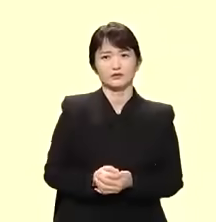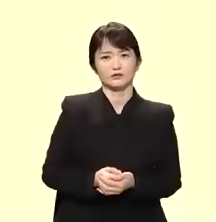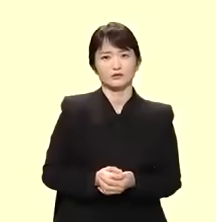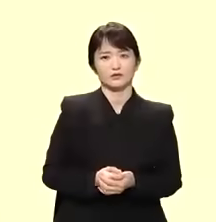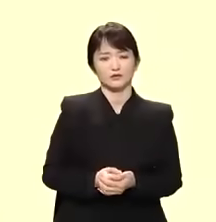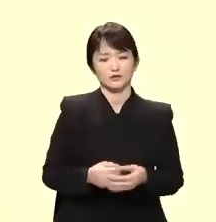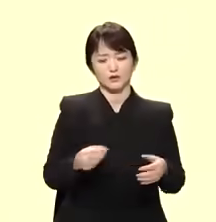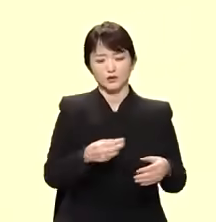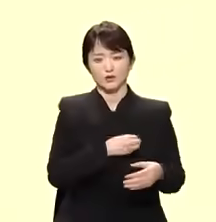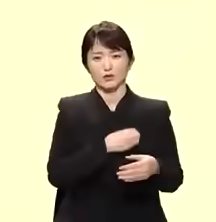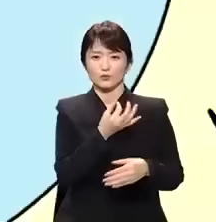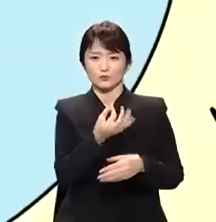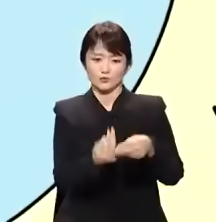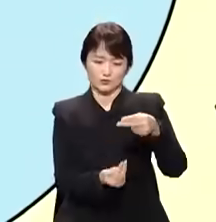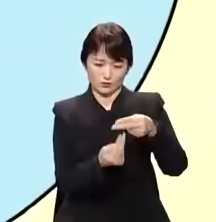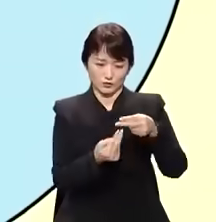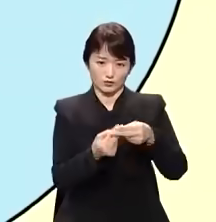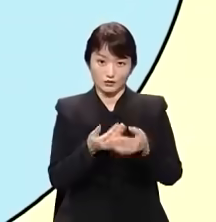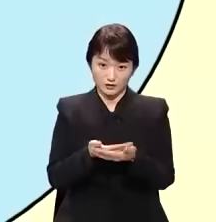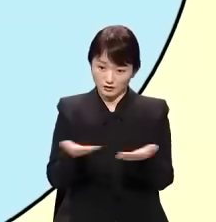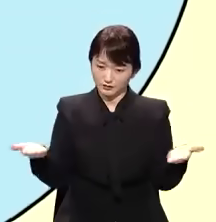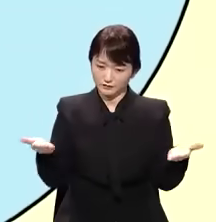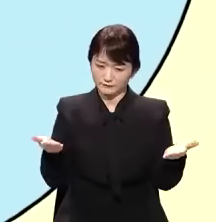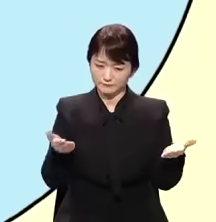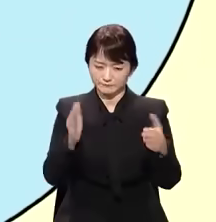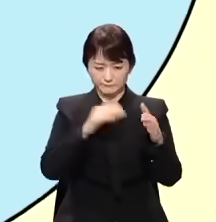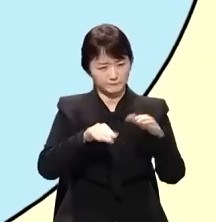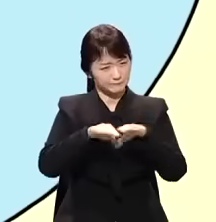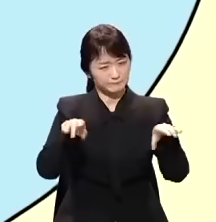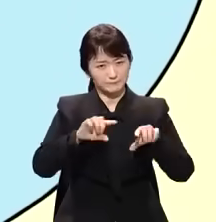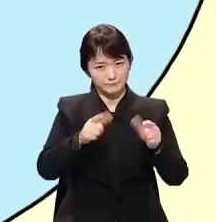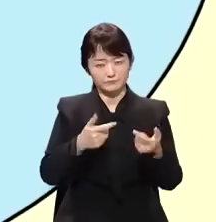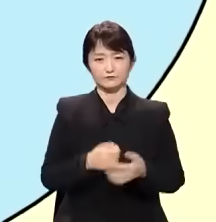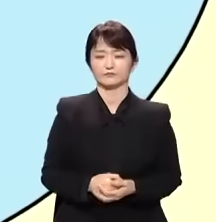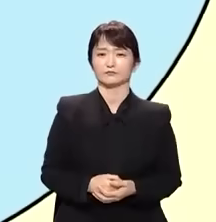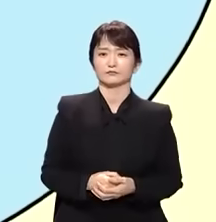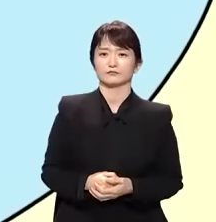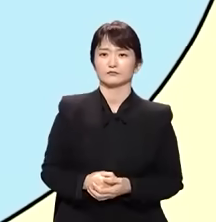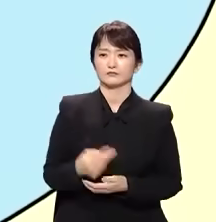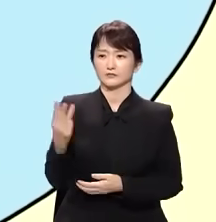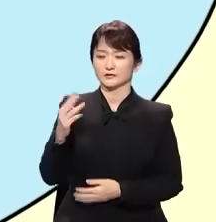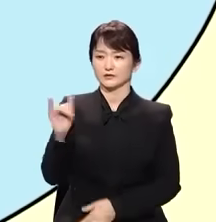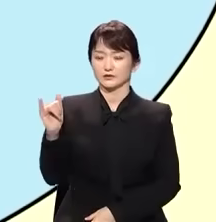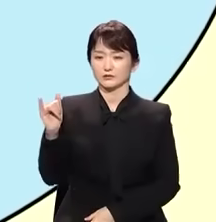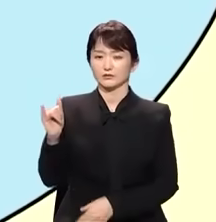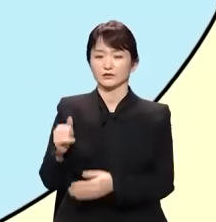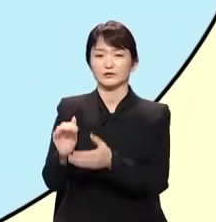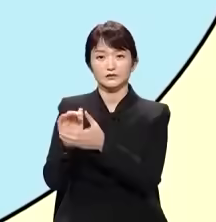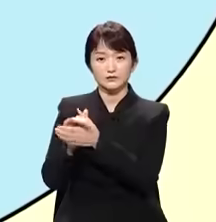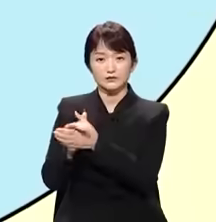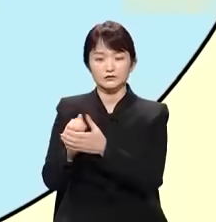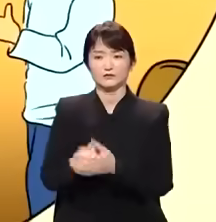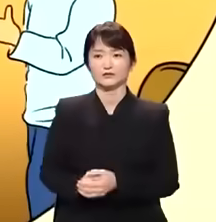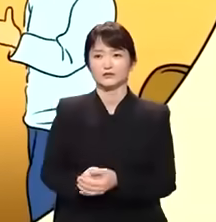느껴졌습니다 그런데 이렇게 얘기를 해봐도이 아이 데리고 오는 나머지 세 명의 친구들은 아이 같이 모으긴 했는데 애들 커가는 것도 다 같이 봐았던